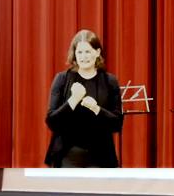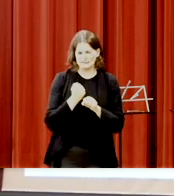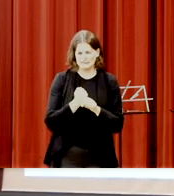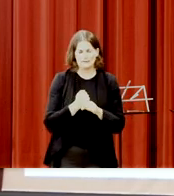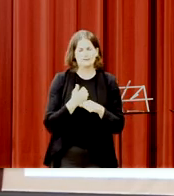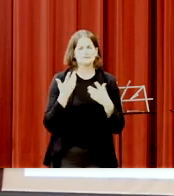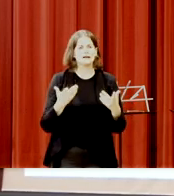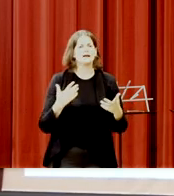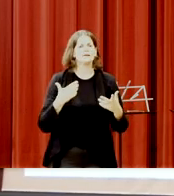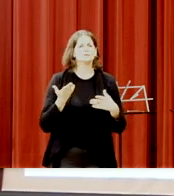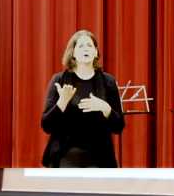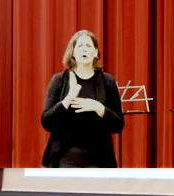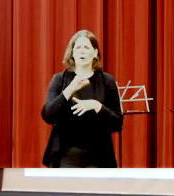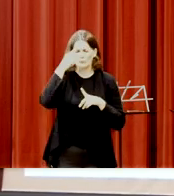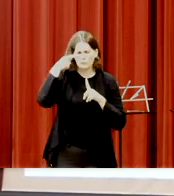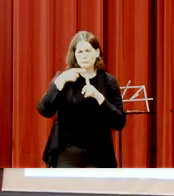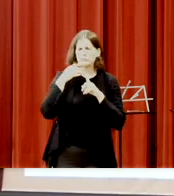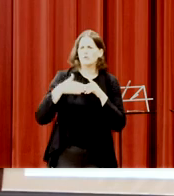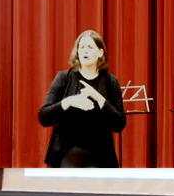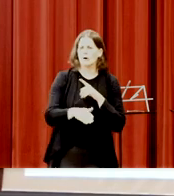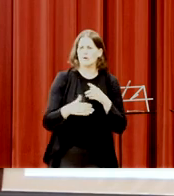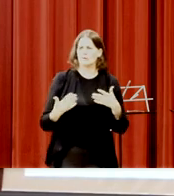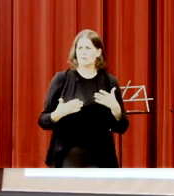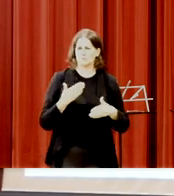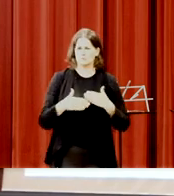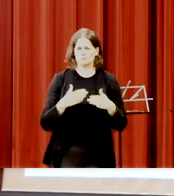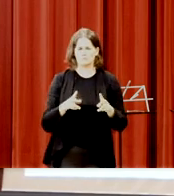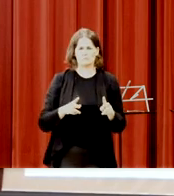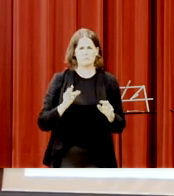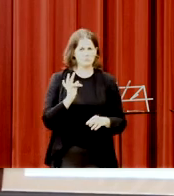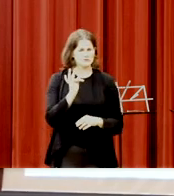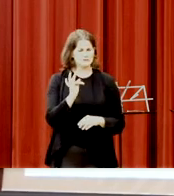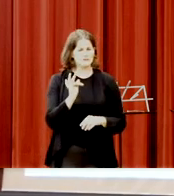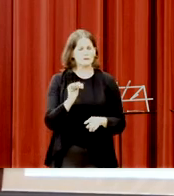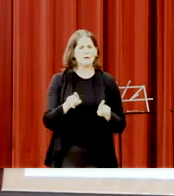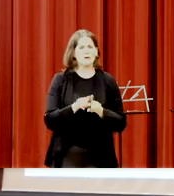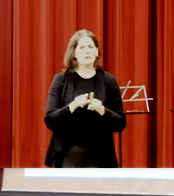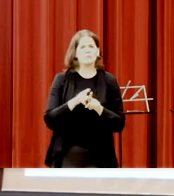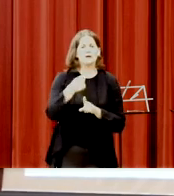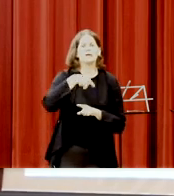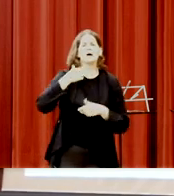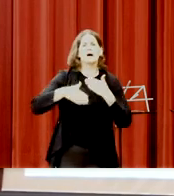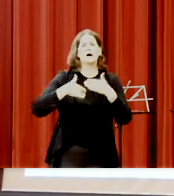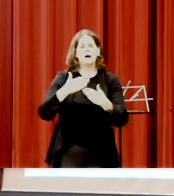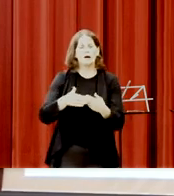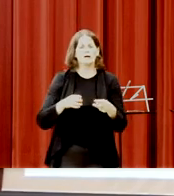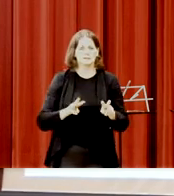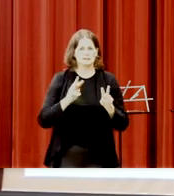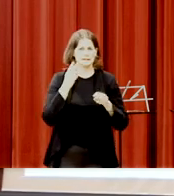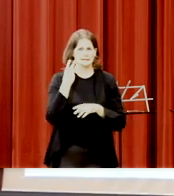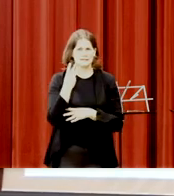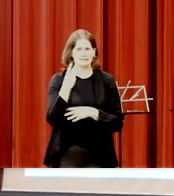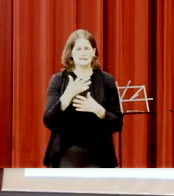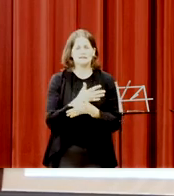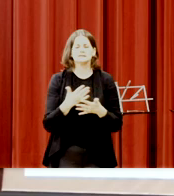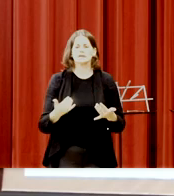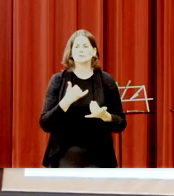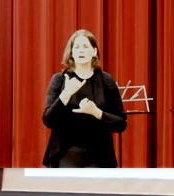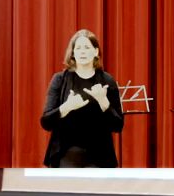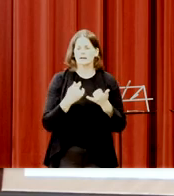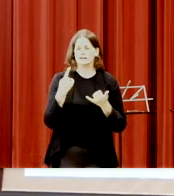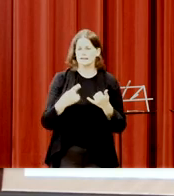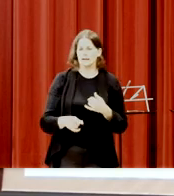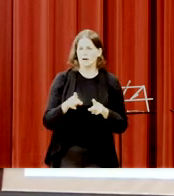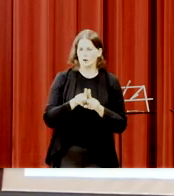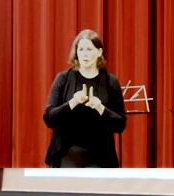de les grans problemàtiques que tenim com a professorat. Per un costat, aprofundir, com fa amb el pla de xoc, en la